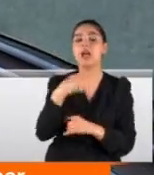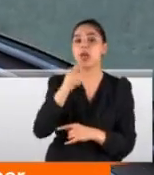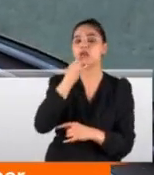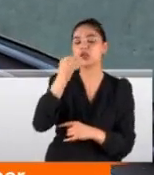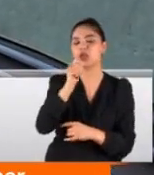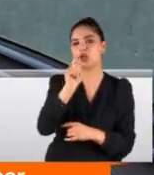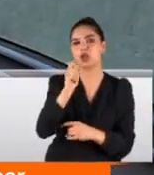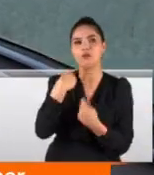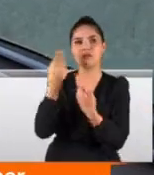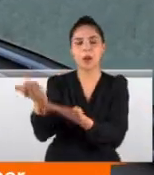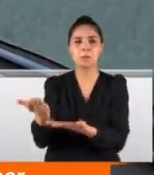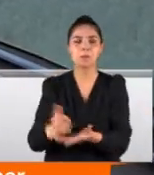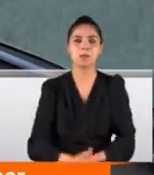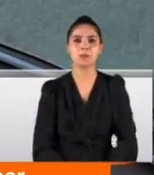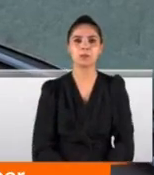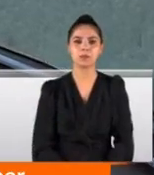bırakayım